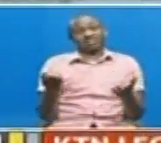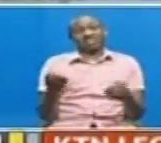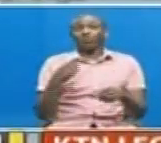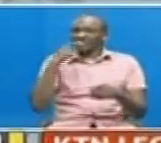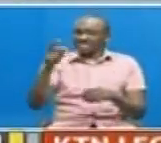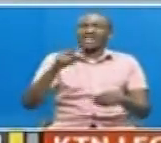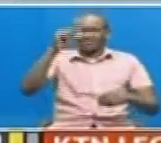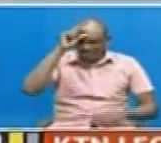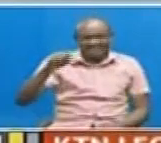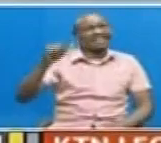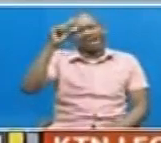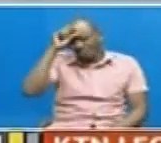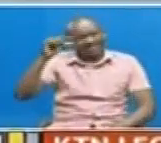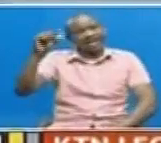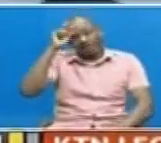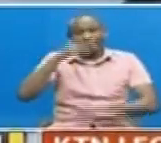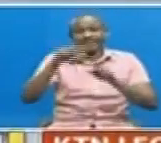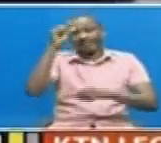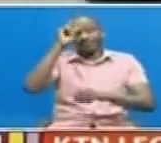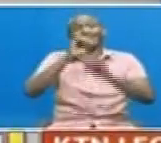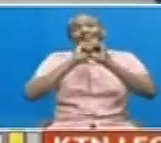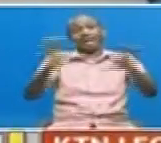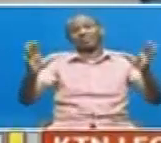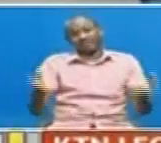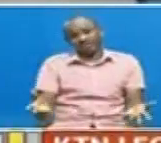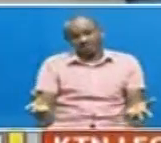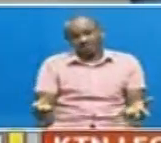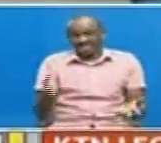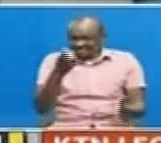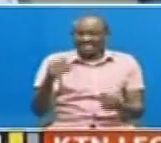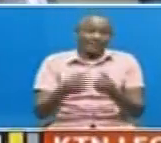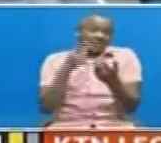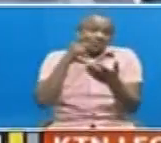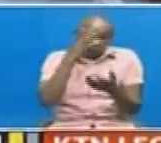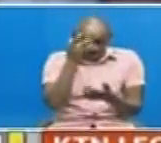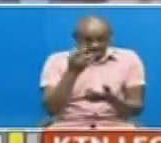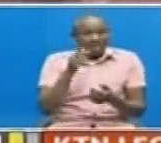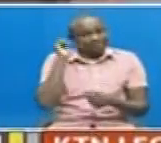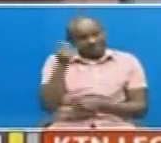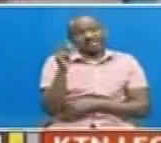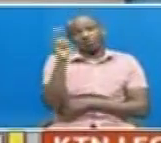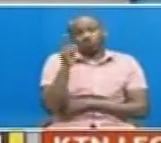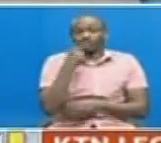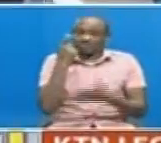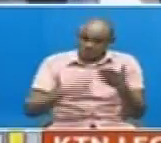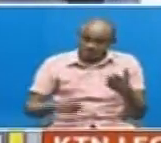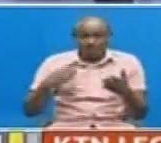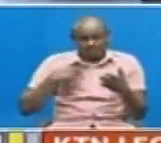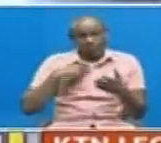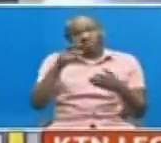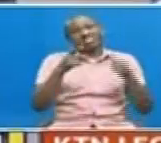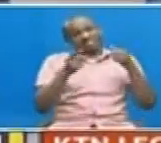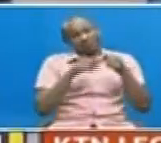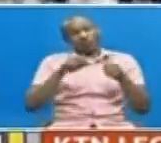Tunasema serikali na hatuna serikali. Haya yanajiri siku chache tu baada ya Rais Uhuru Kenyatta kuondolea wakazi